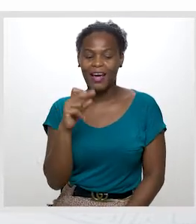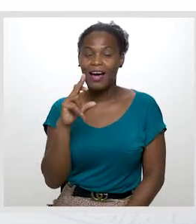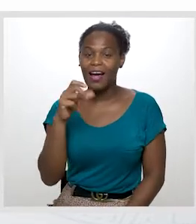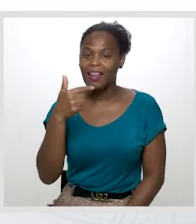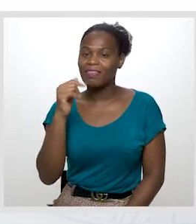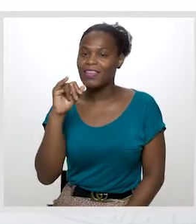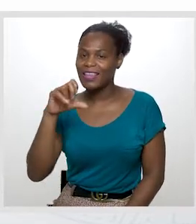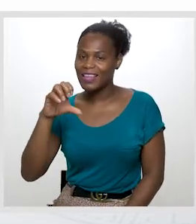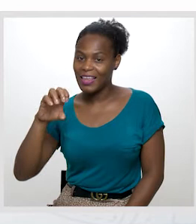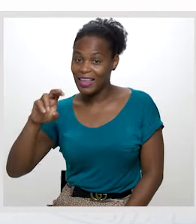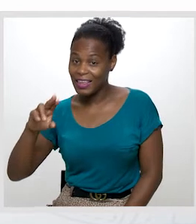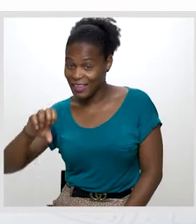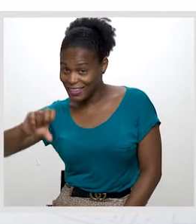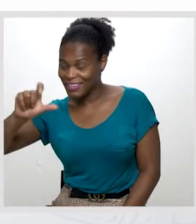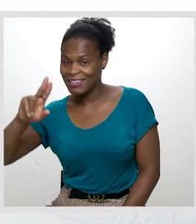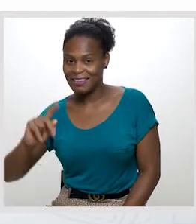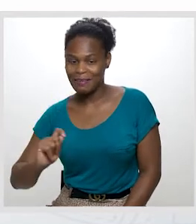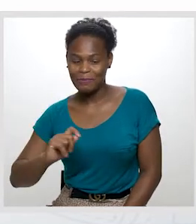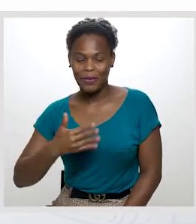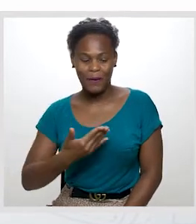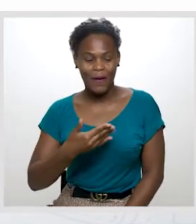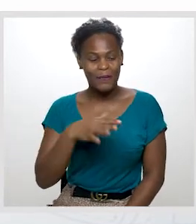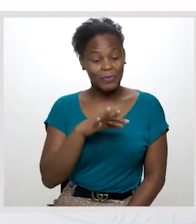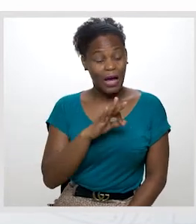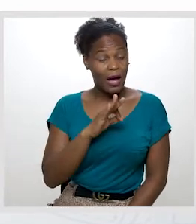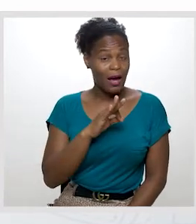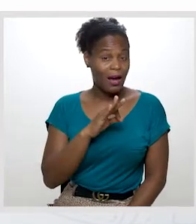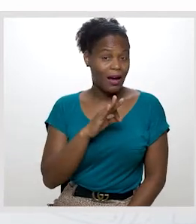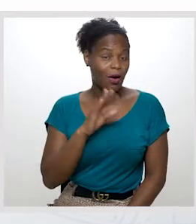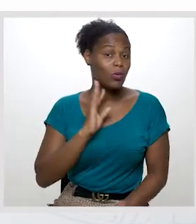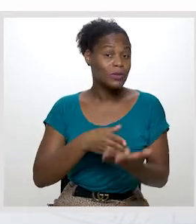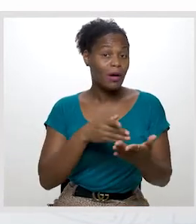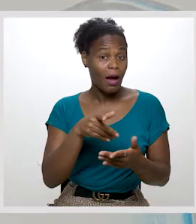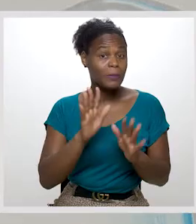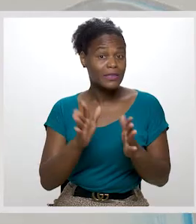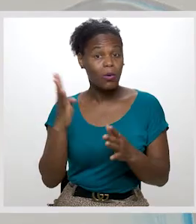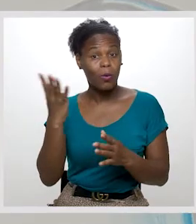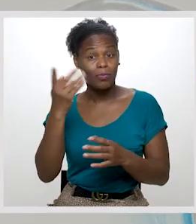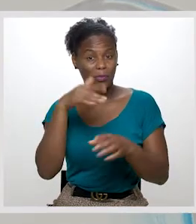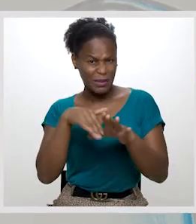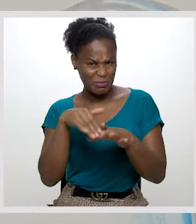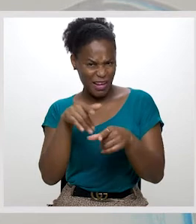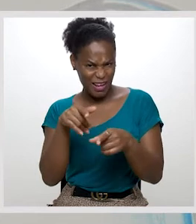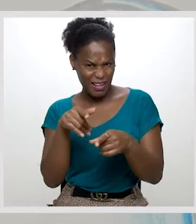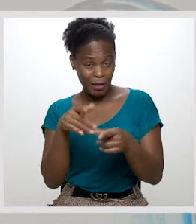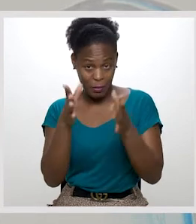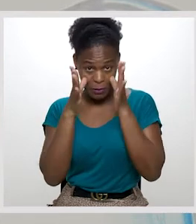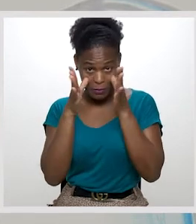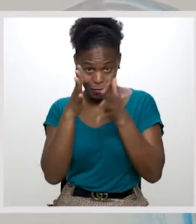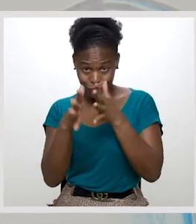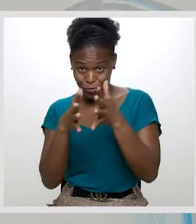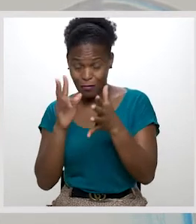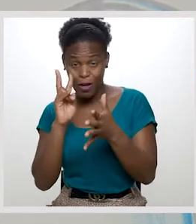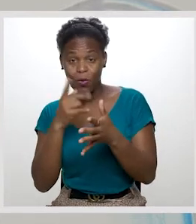Antarctique. Et finalement, il faut 4 participants. Je sais que tu as été très attentif et que tu as